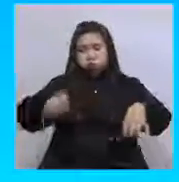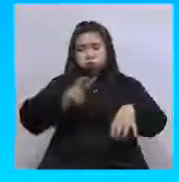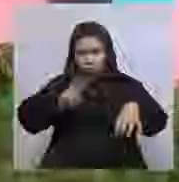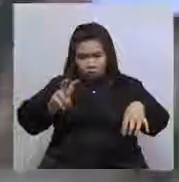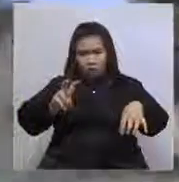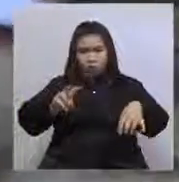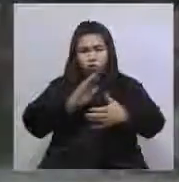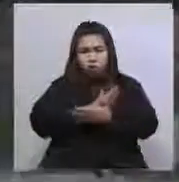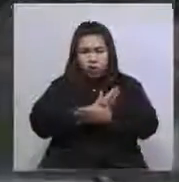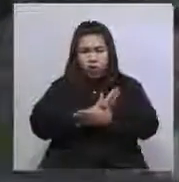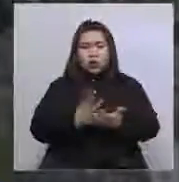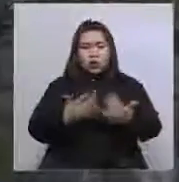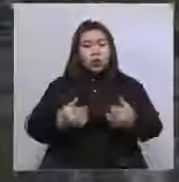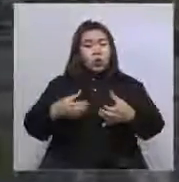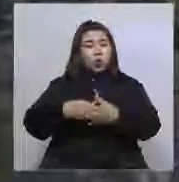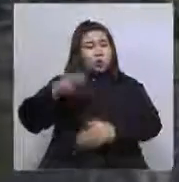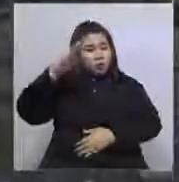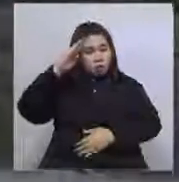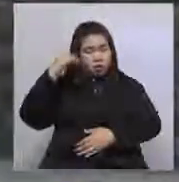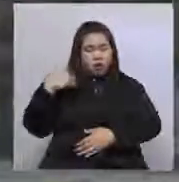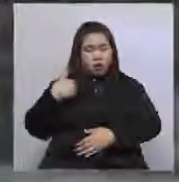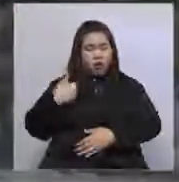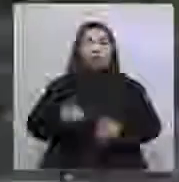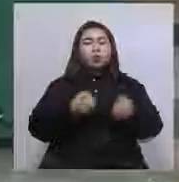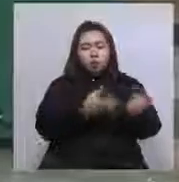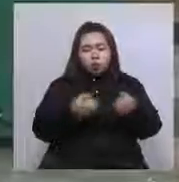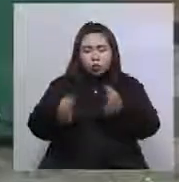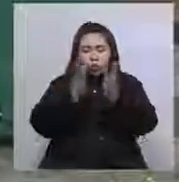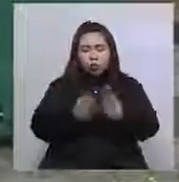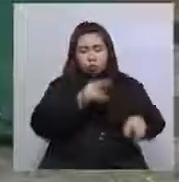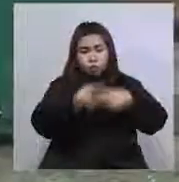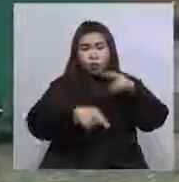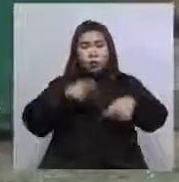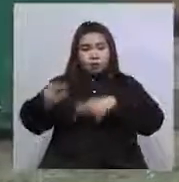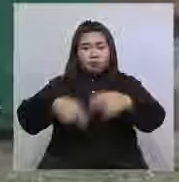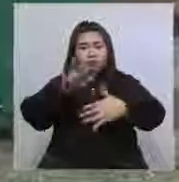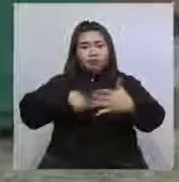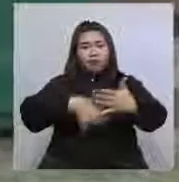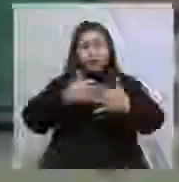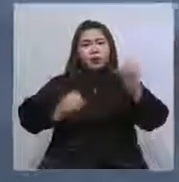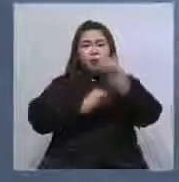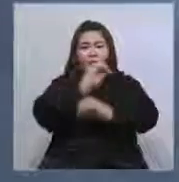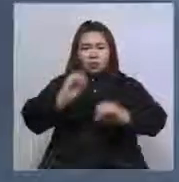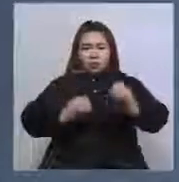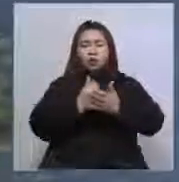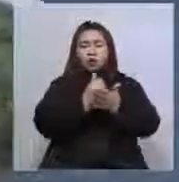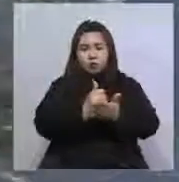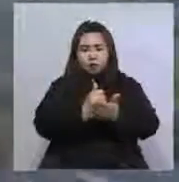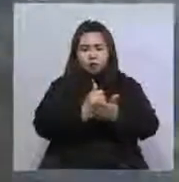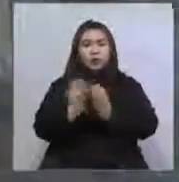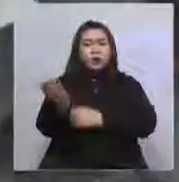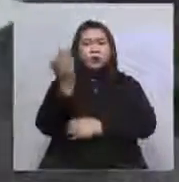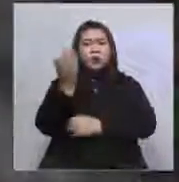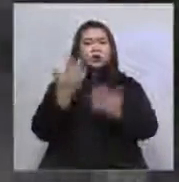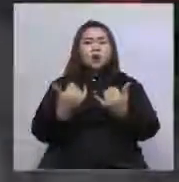ค่ะซึ่งหน่วยงานความมั่นคงได้จัดส่งกำลังเข้าไปดูแลทุกแห่งตามแผนรักษาความปลอดภัยซึ่งบรรยากาศตลอดช่